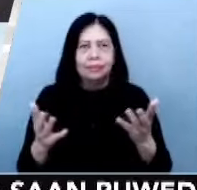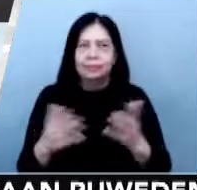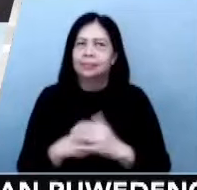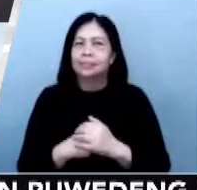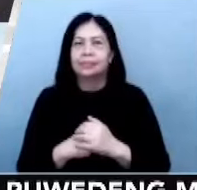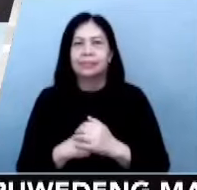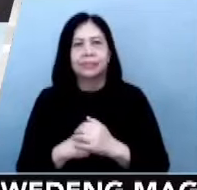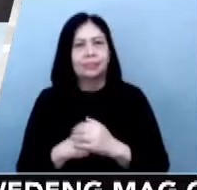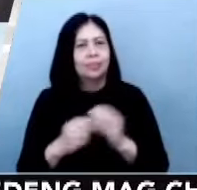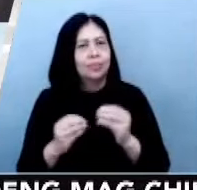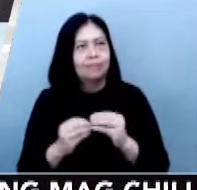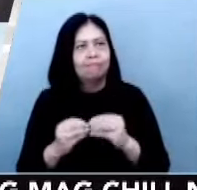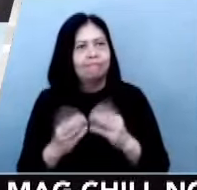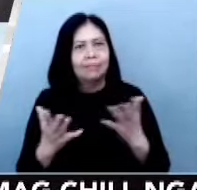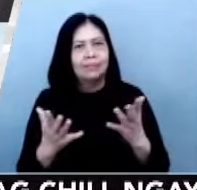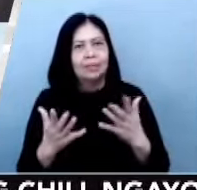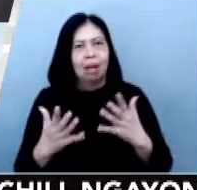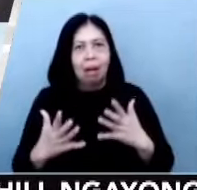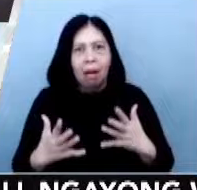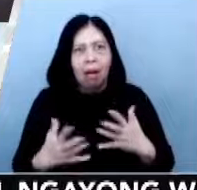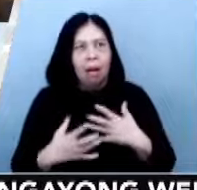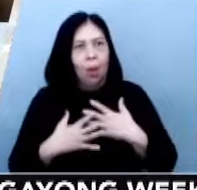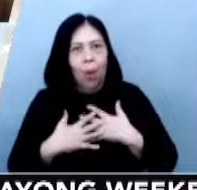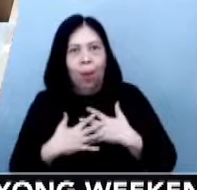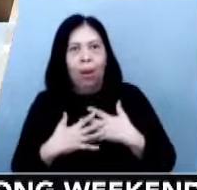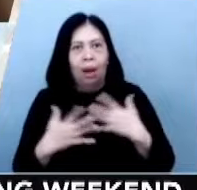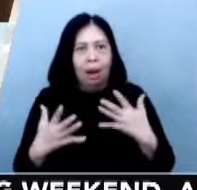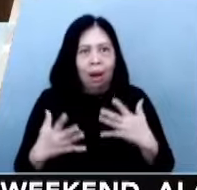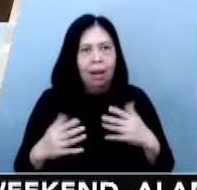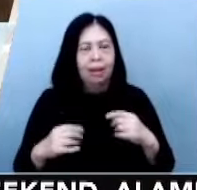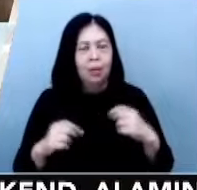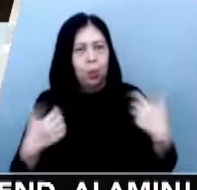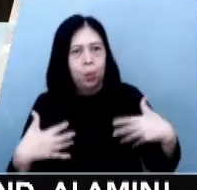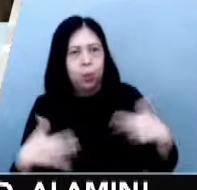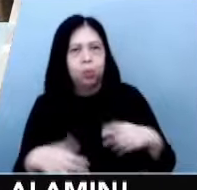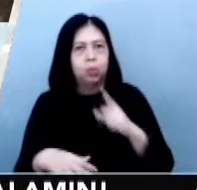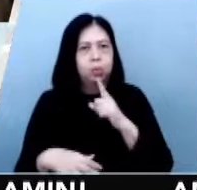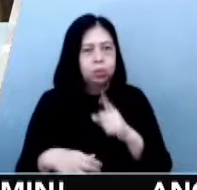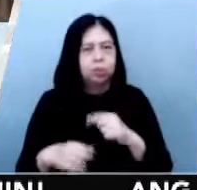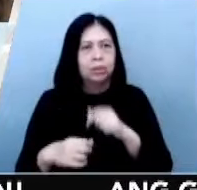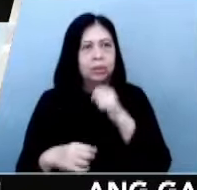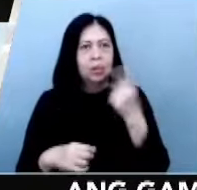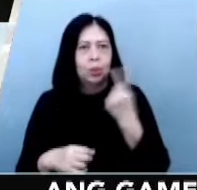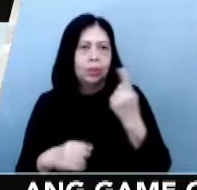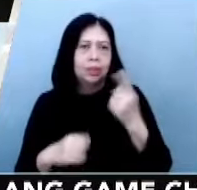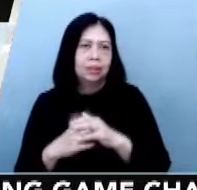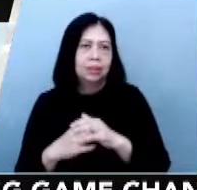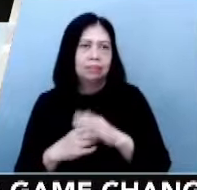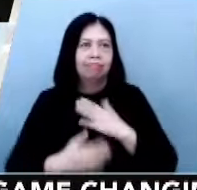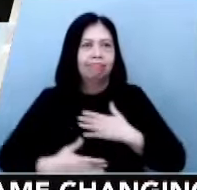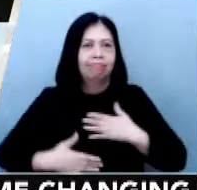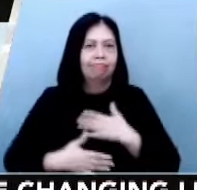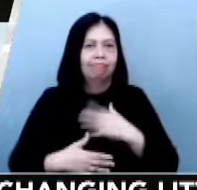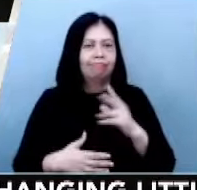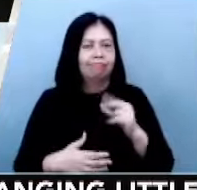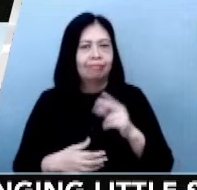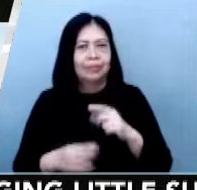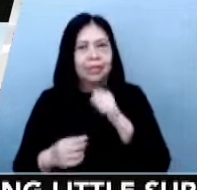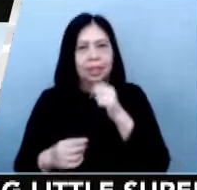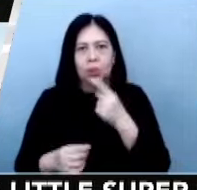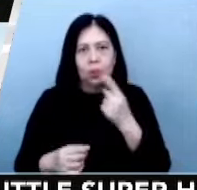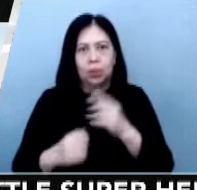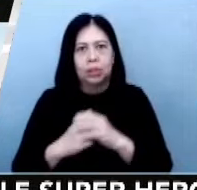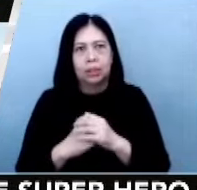mas breathtaking stunts. It's not all just parang entertainment eh. Hindi lang naman siya ganun eh.